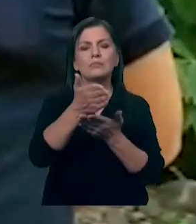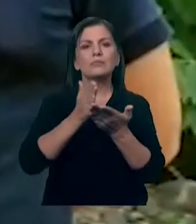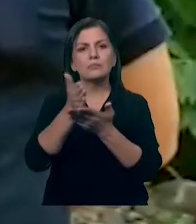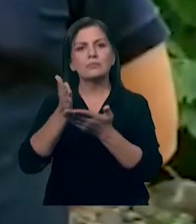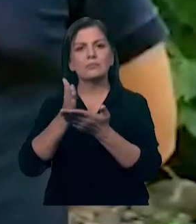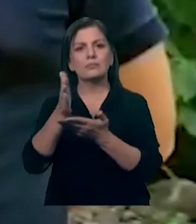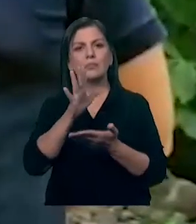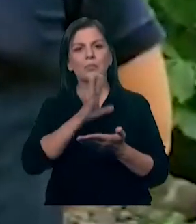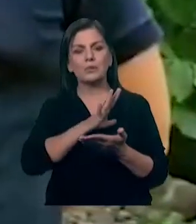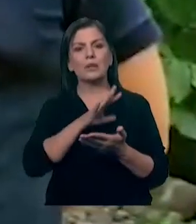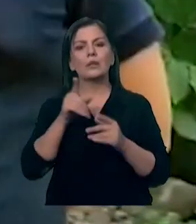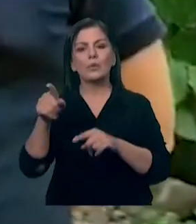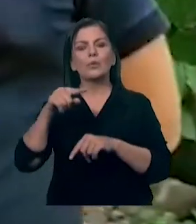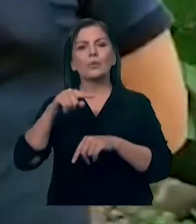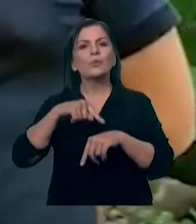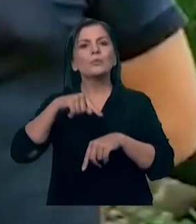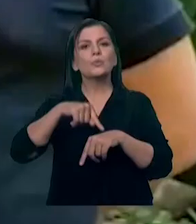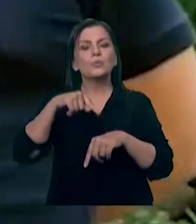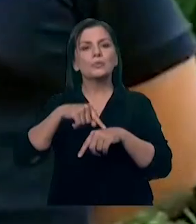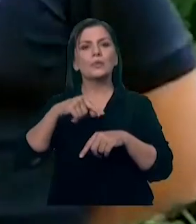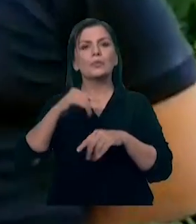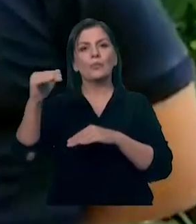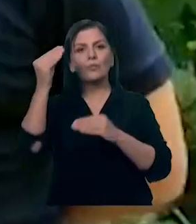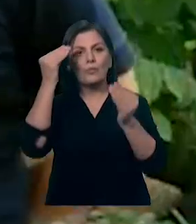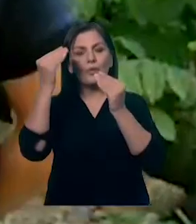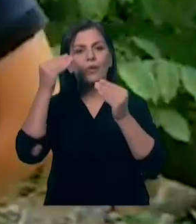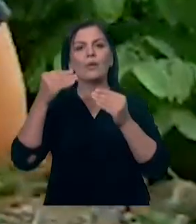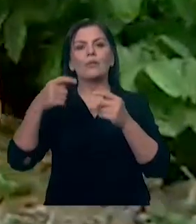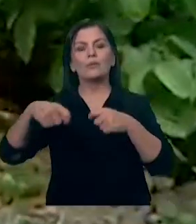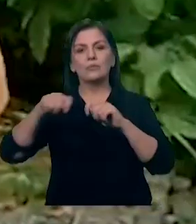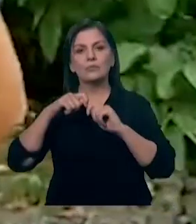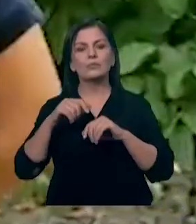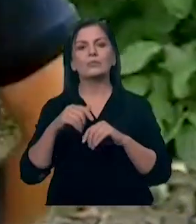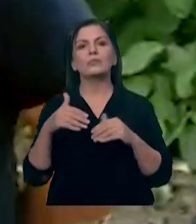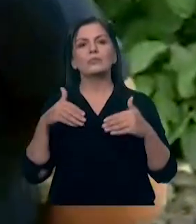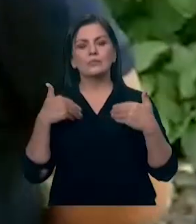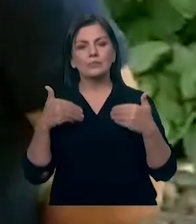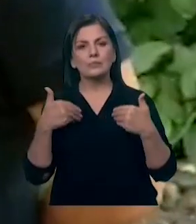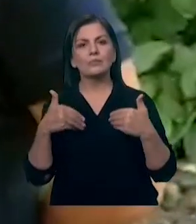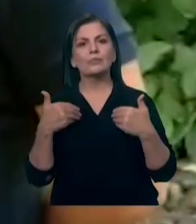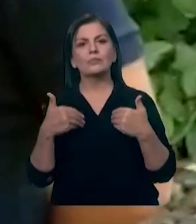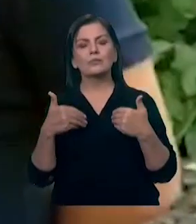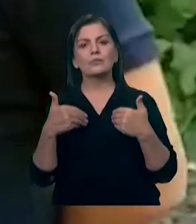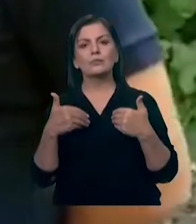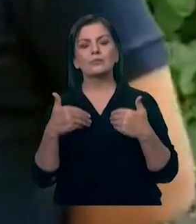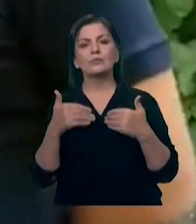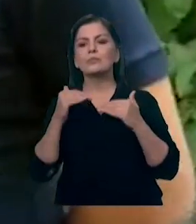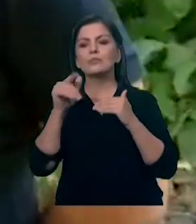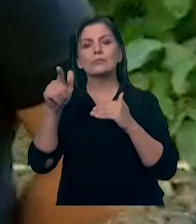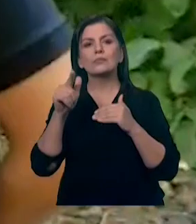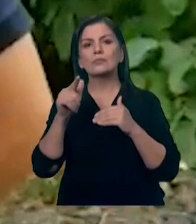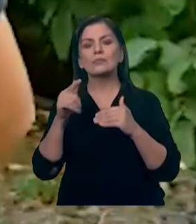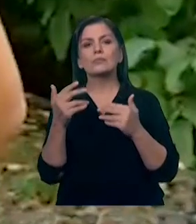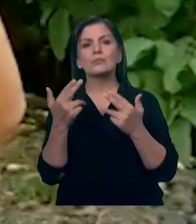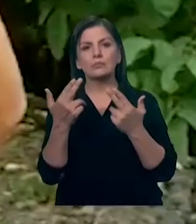onun döyüş təəssüratlarına alacağıq Əbdülxal. Hər vaxtın xeyir. Necə eşitdin və necə gəldin? Və